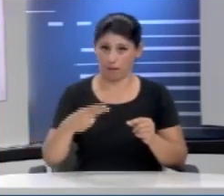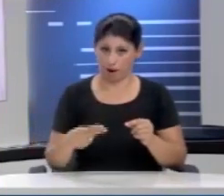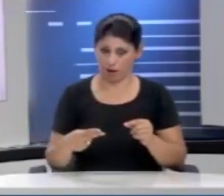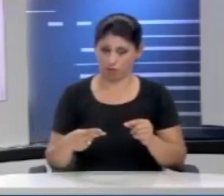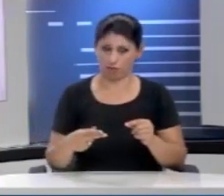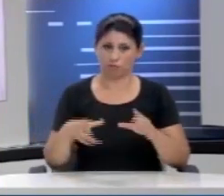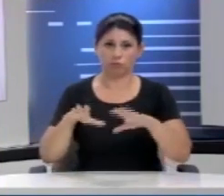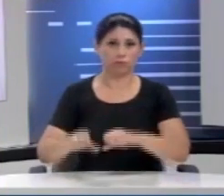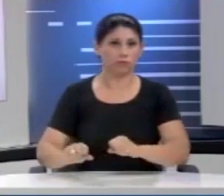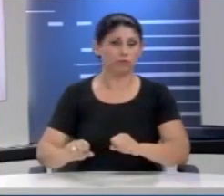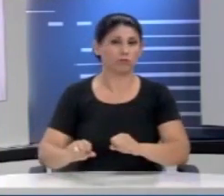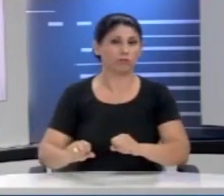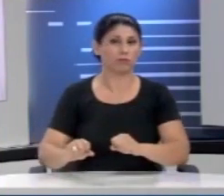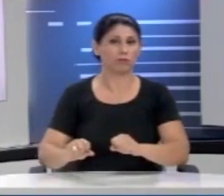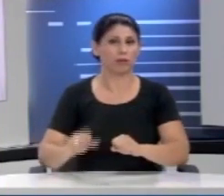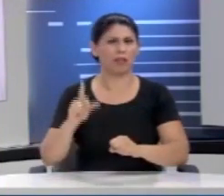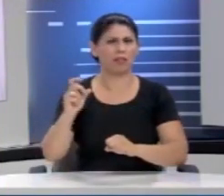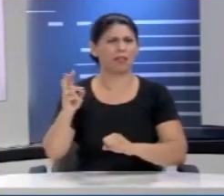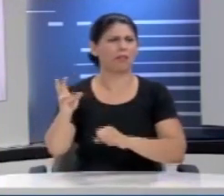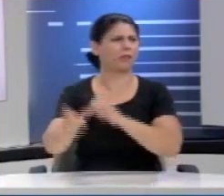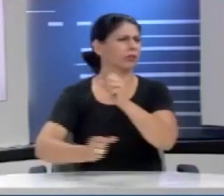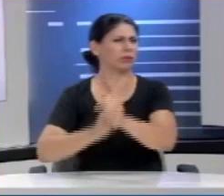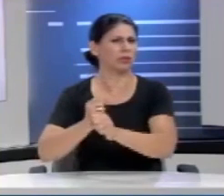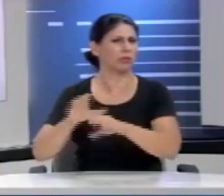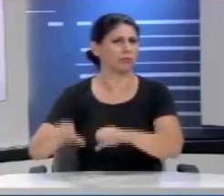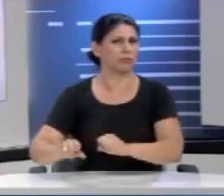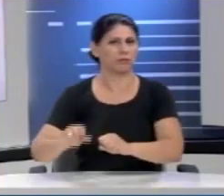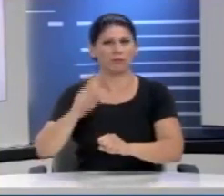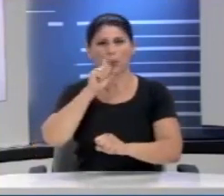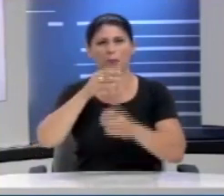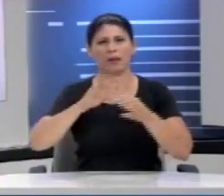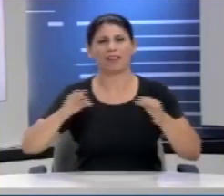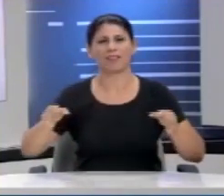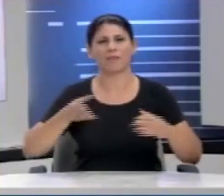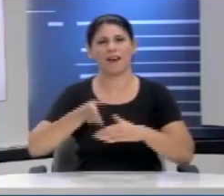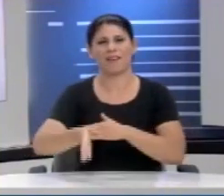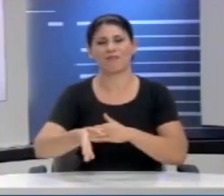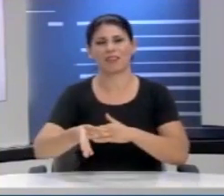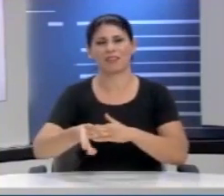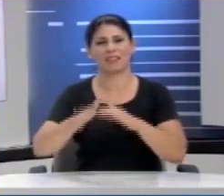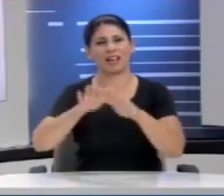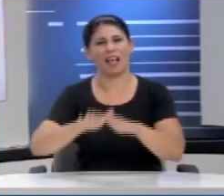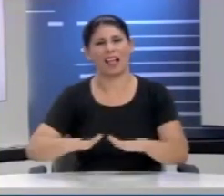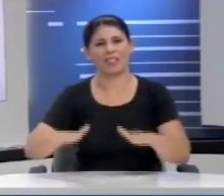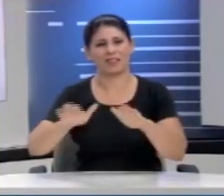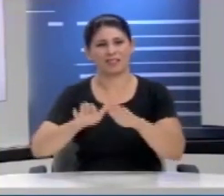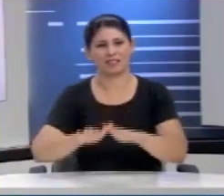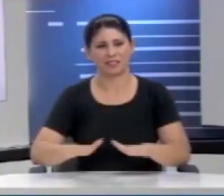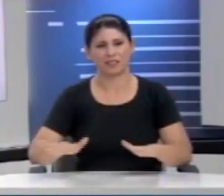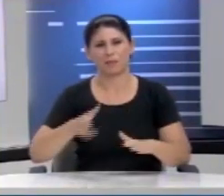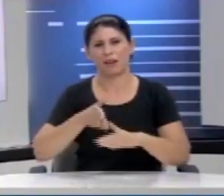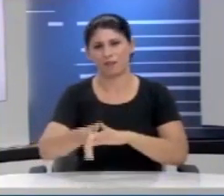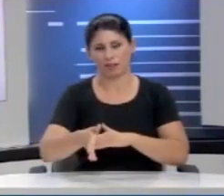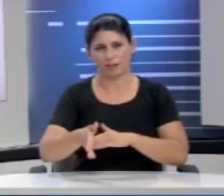Η κατοχή διατηρείται για δεκαετίες και αποδείχθηκαν μύθος οι παρεμβάσεις καθησύχασης ή